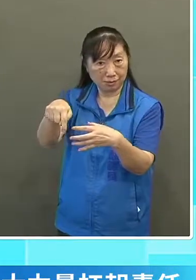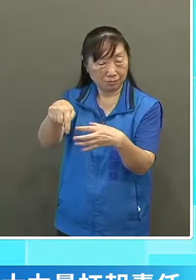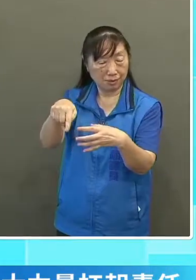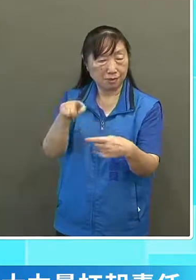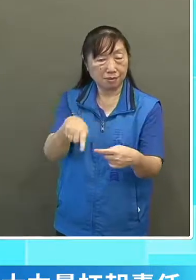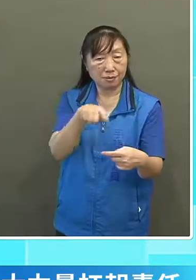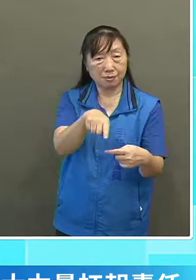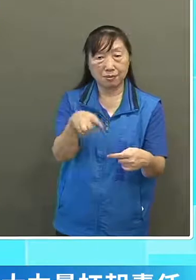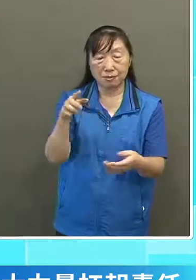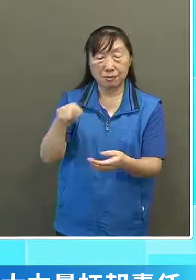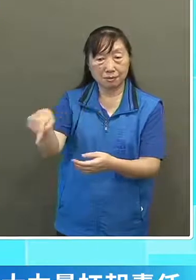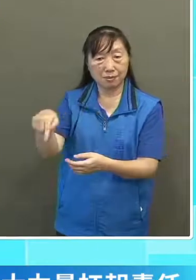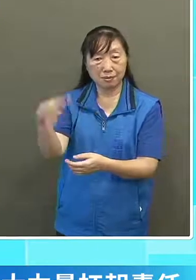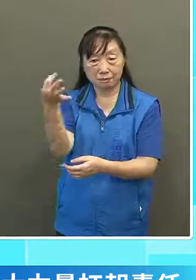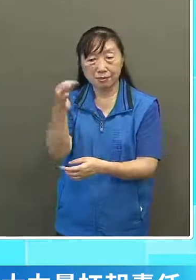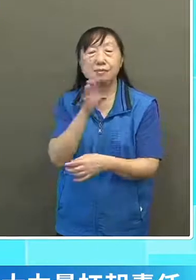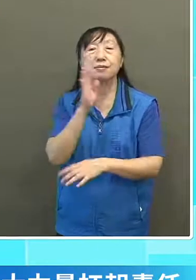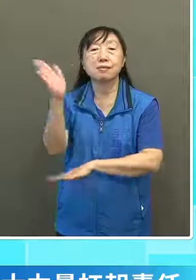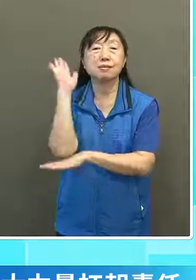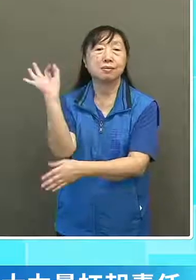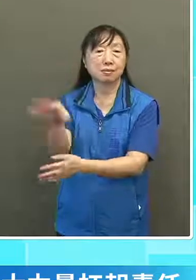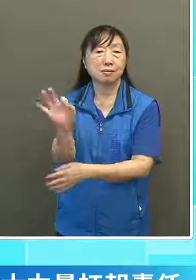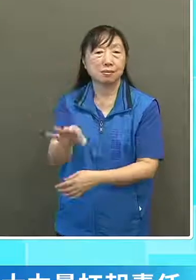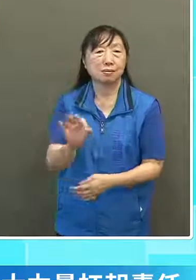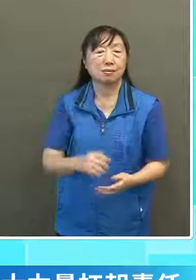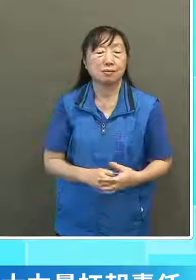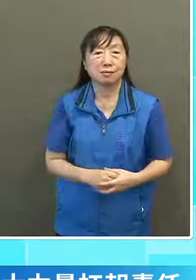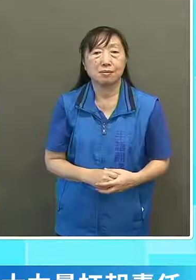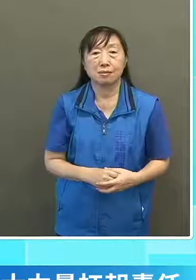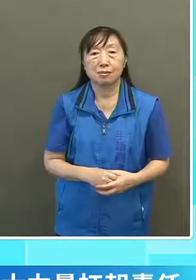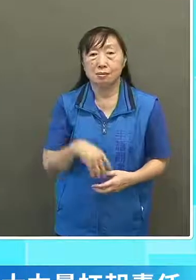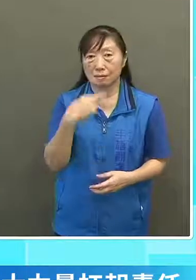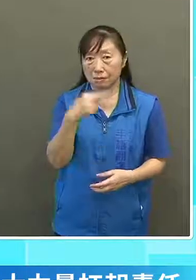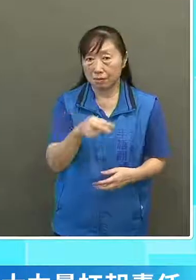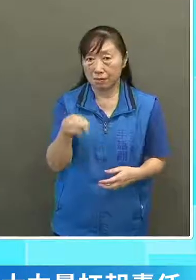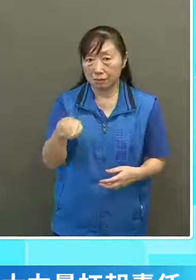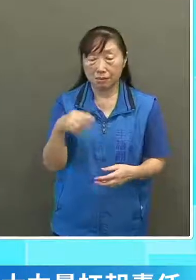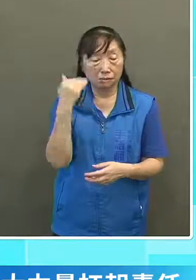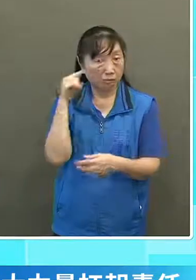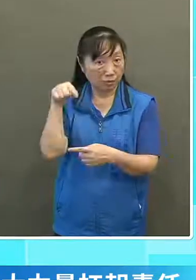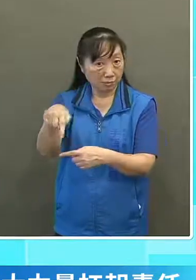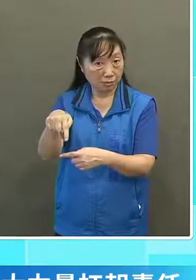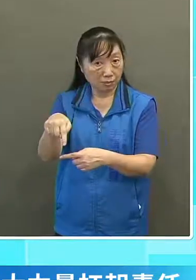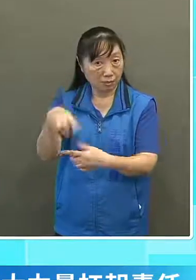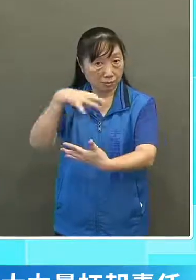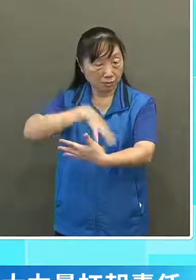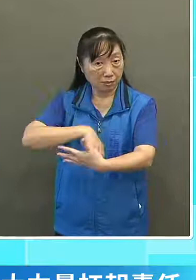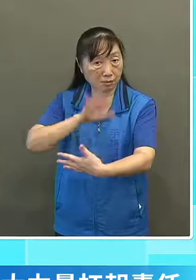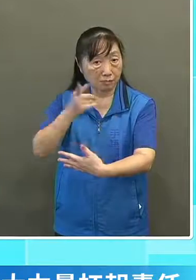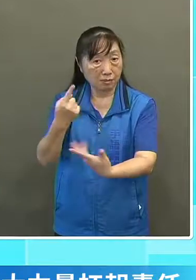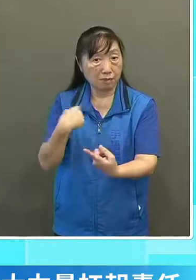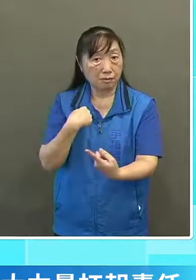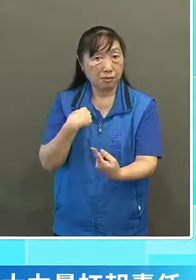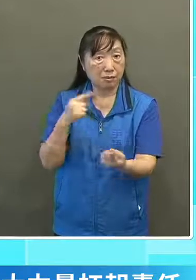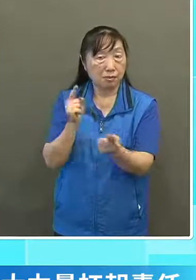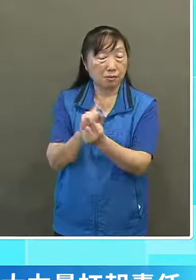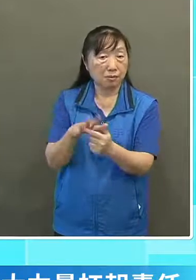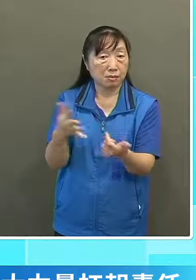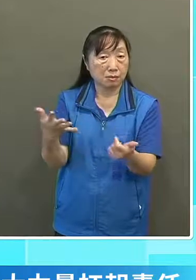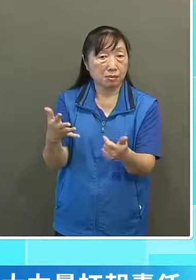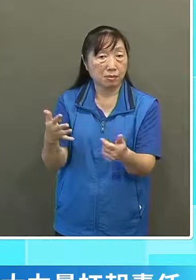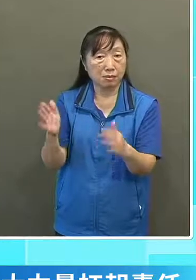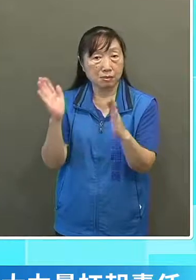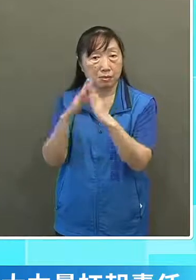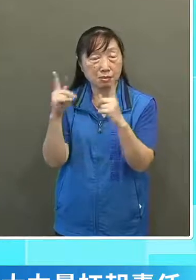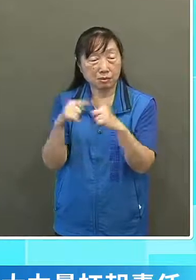馆的相关的费用是由我们公费来支出。第二个，在里面如果有相关的因此而衍生的家人需要有一些